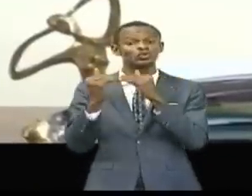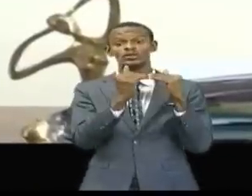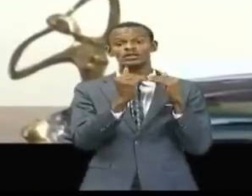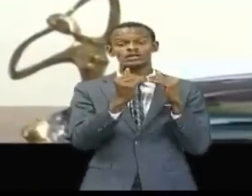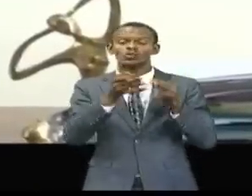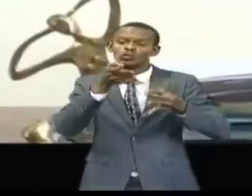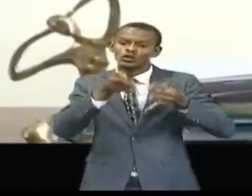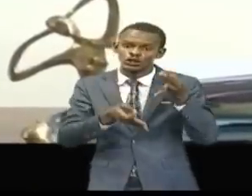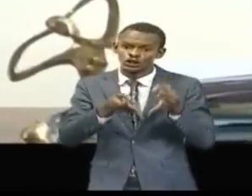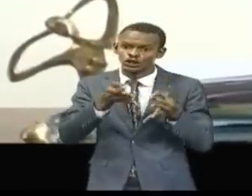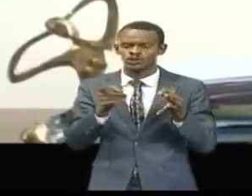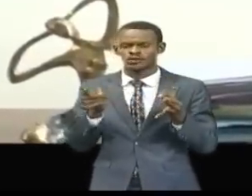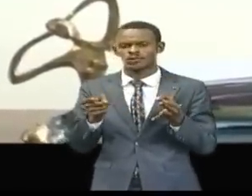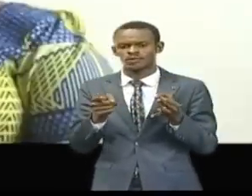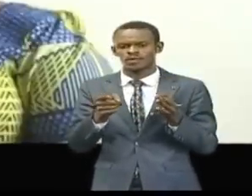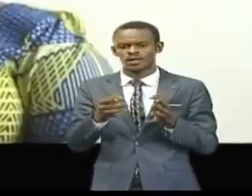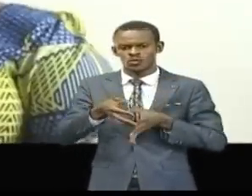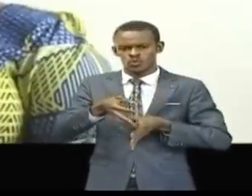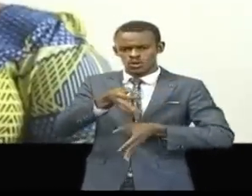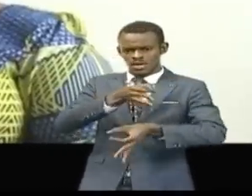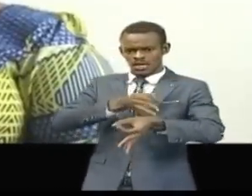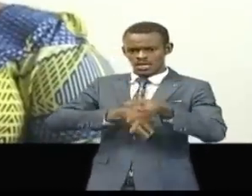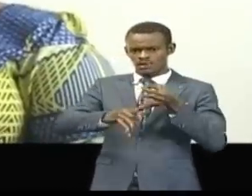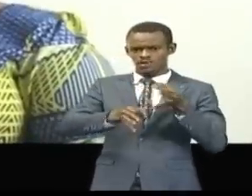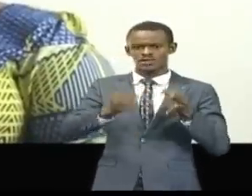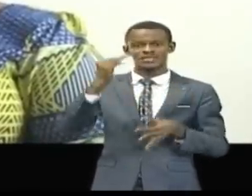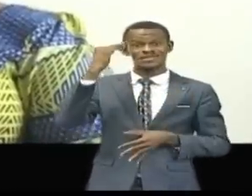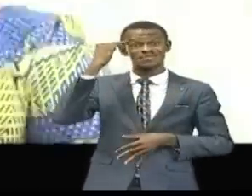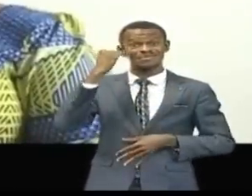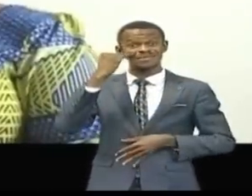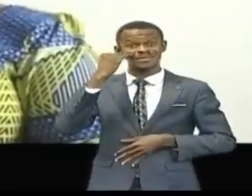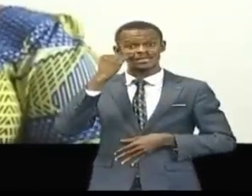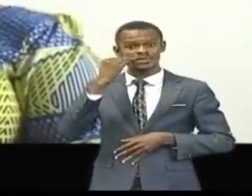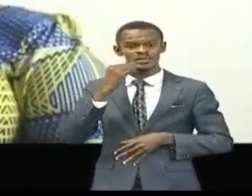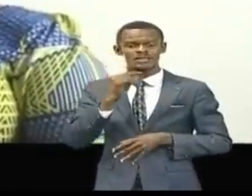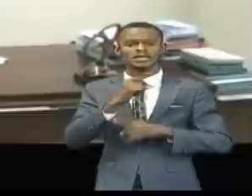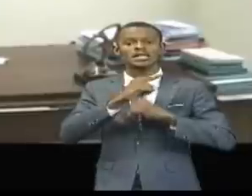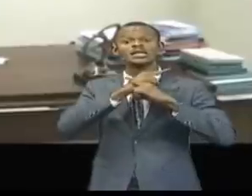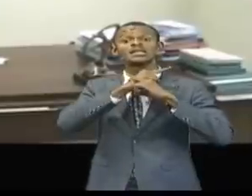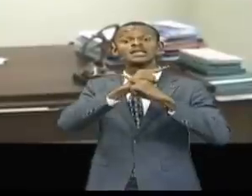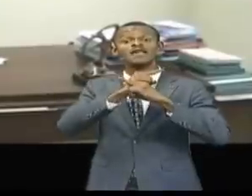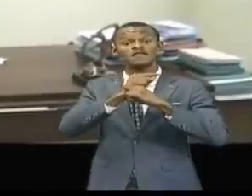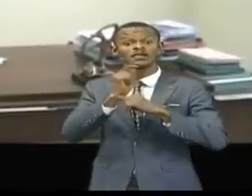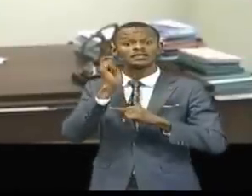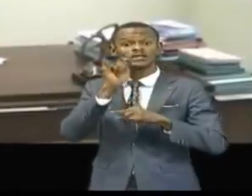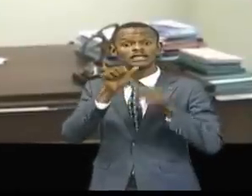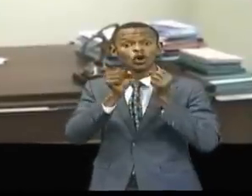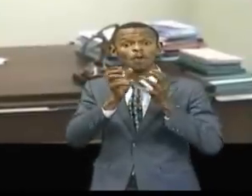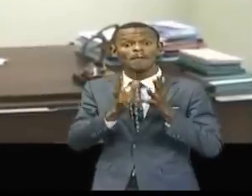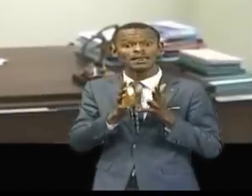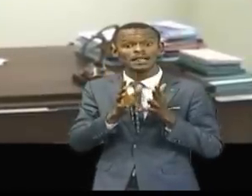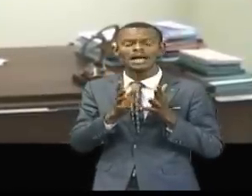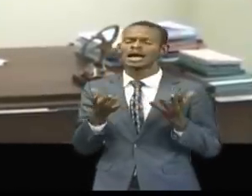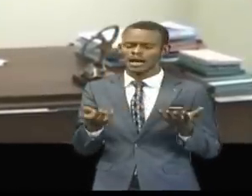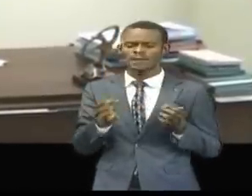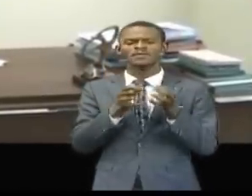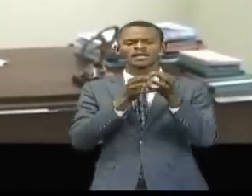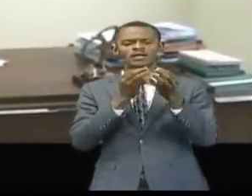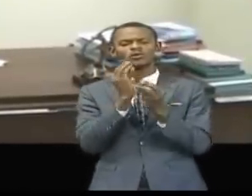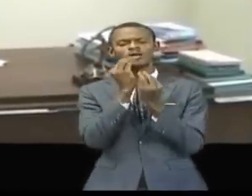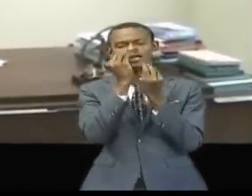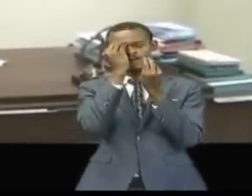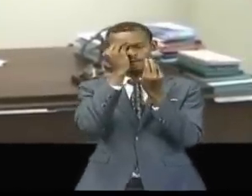de la Défense et ancien combattant en mission, a informé les conseils de la poursuite des